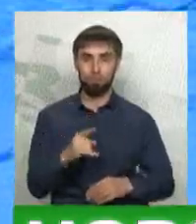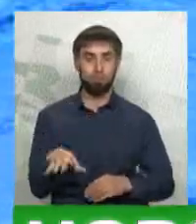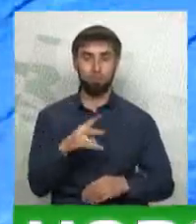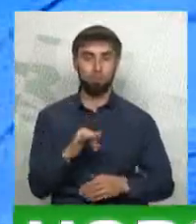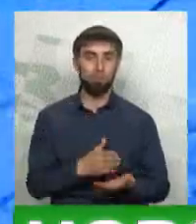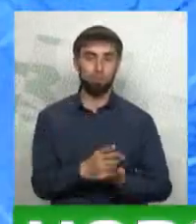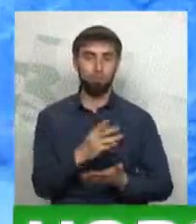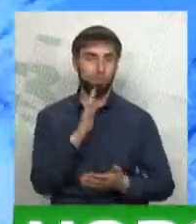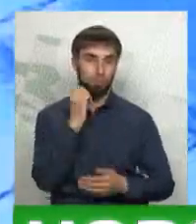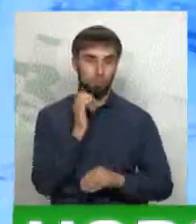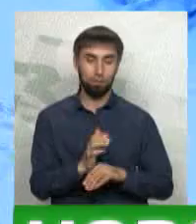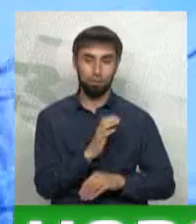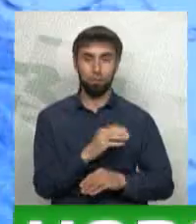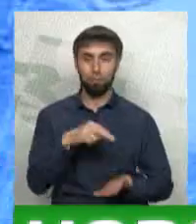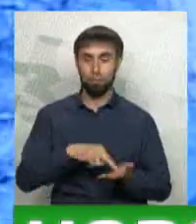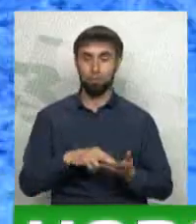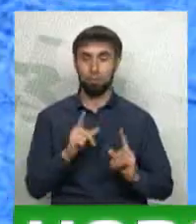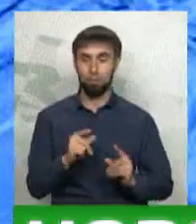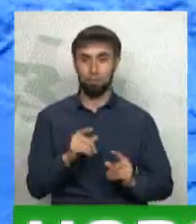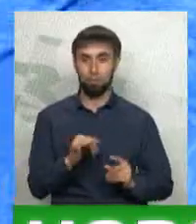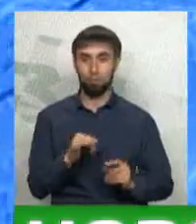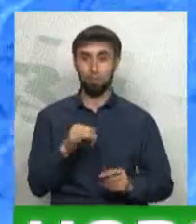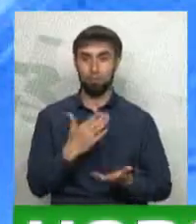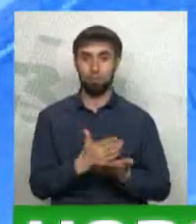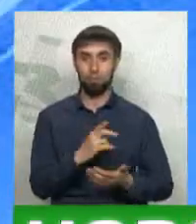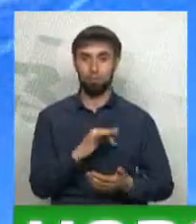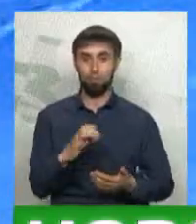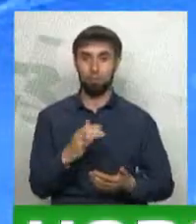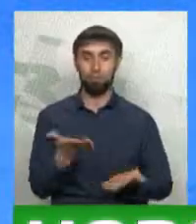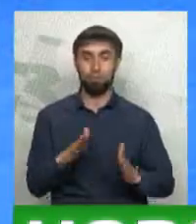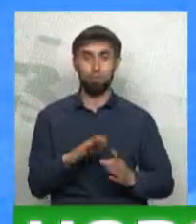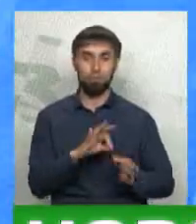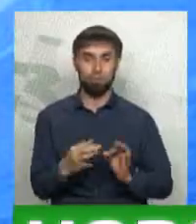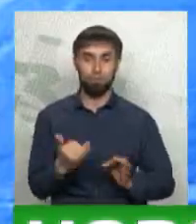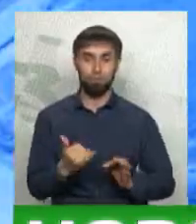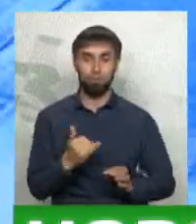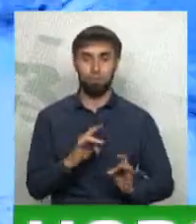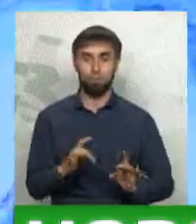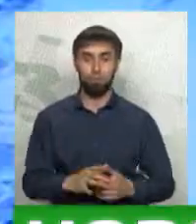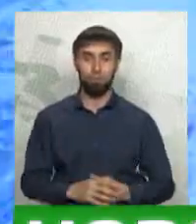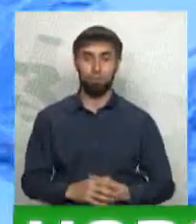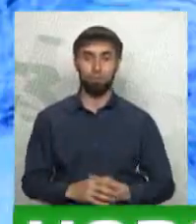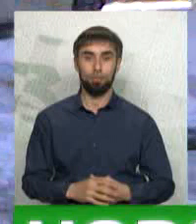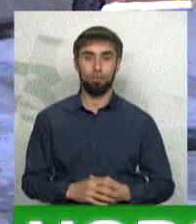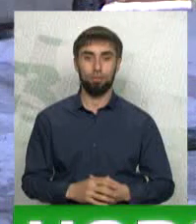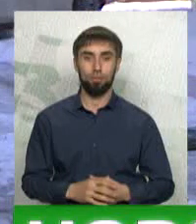они направляются в Москву. Цены доступны, и сейчас действуют бонусы. Остальные подробности в репортаже Идриса Эжиева.